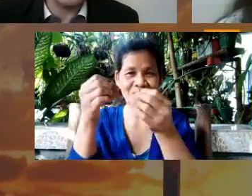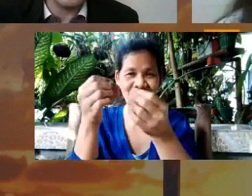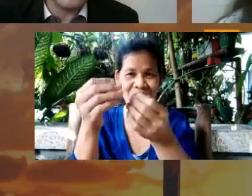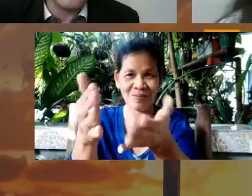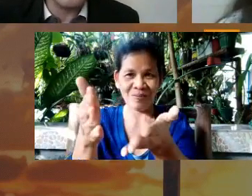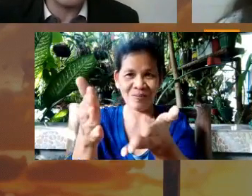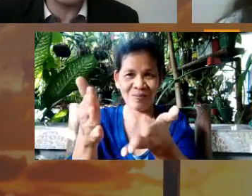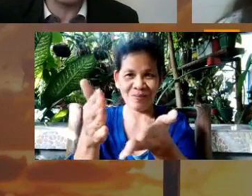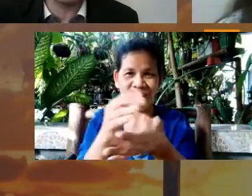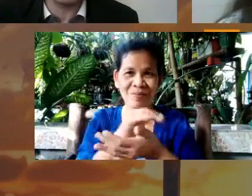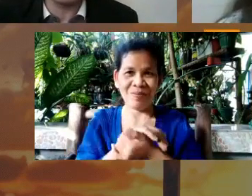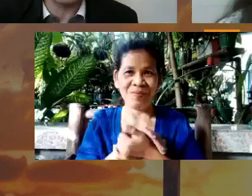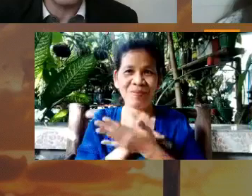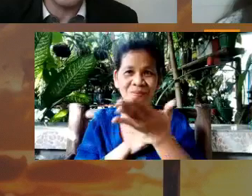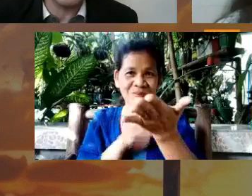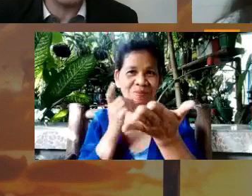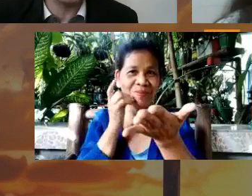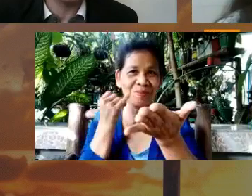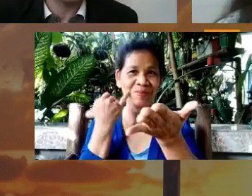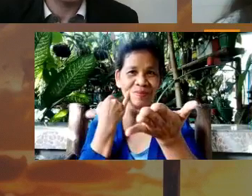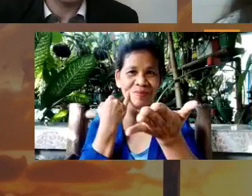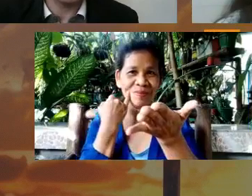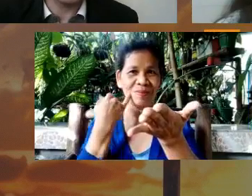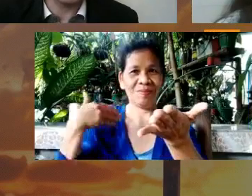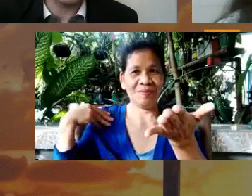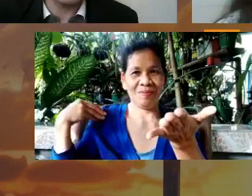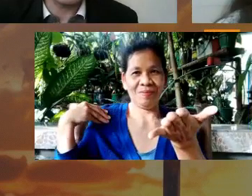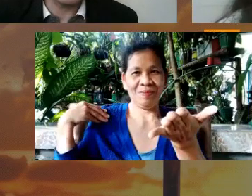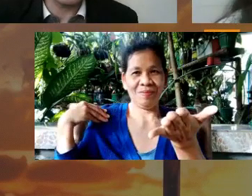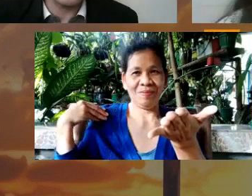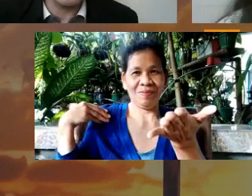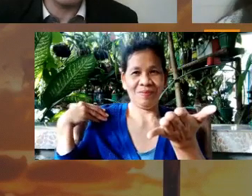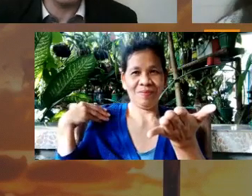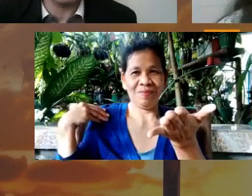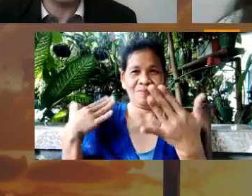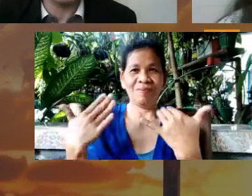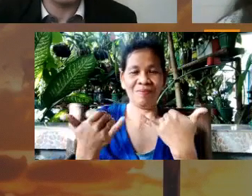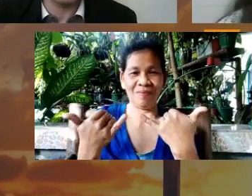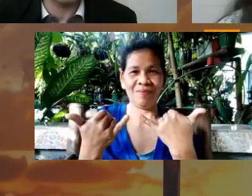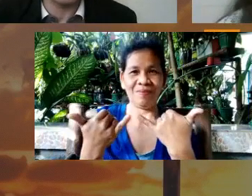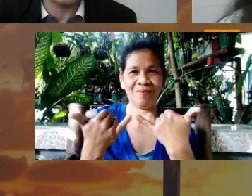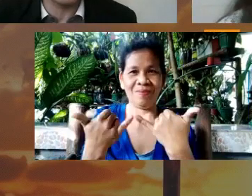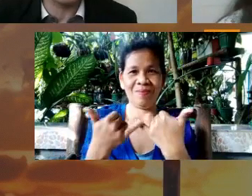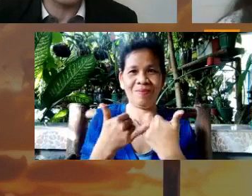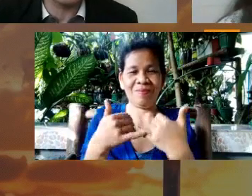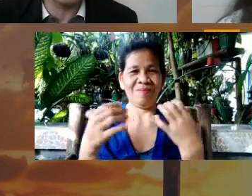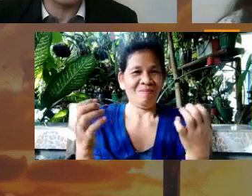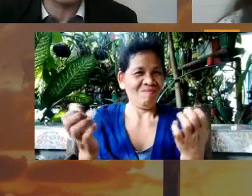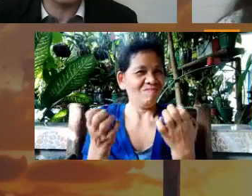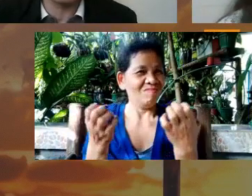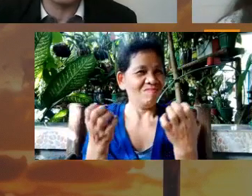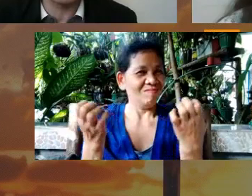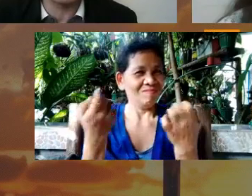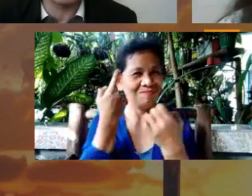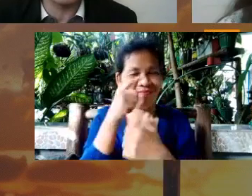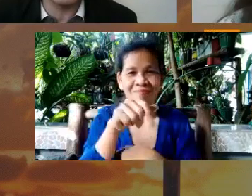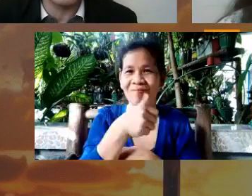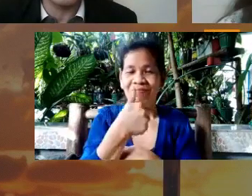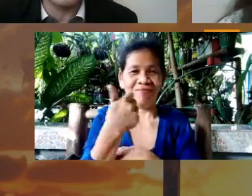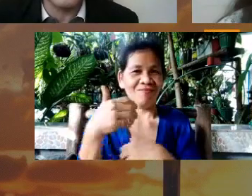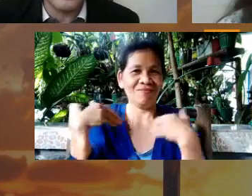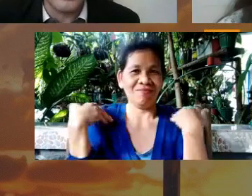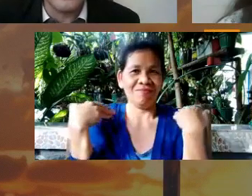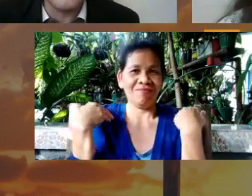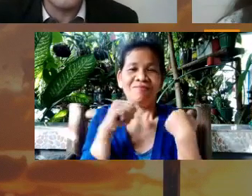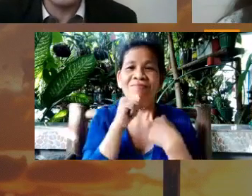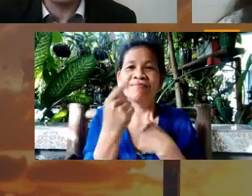Kaya Dyra na kabataan, ay ito'y magiging hamon sa ibang mga kabataan natin, hindi lang sa inyo diyang distrito,